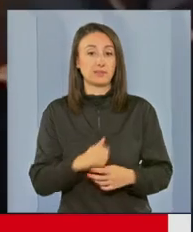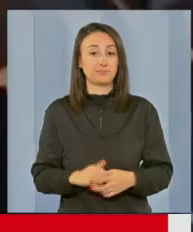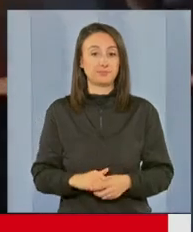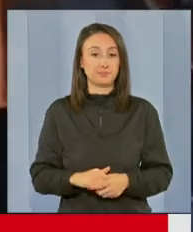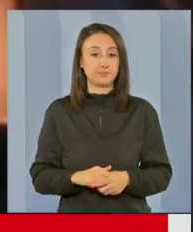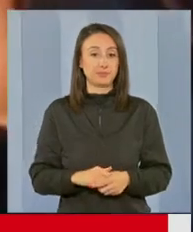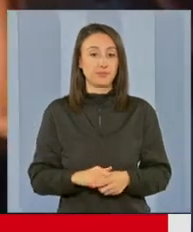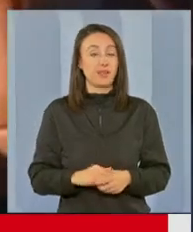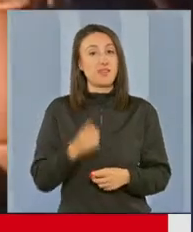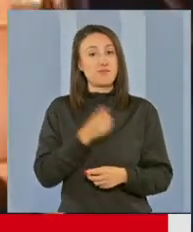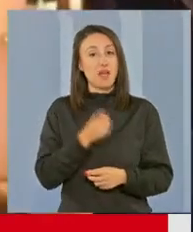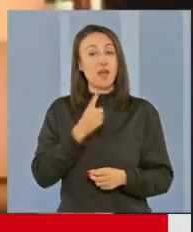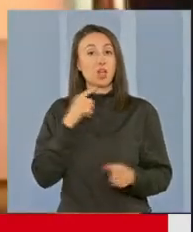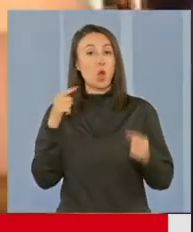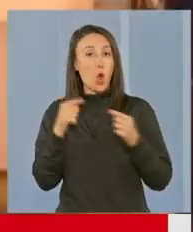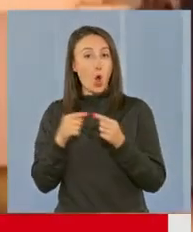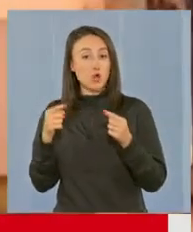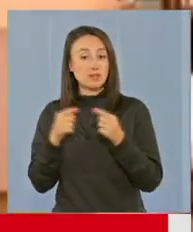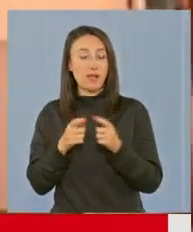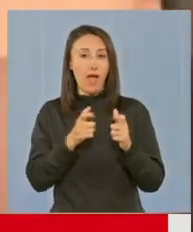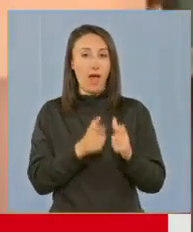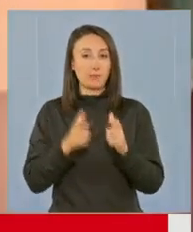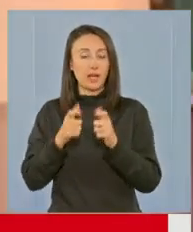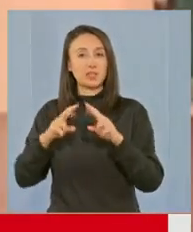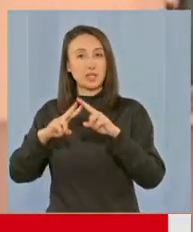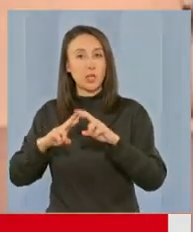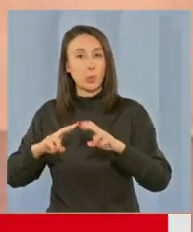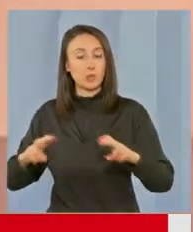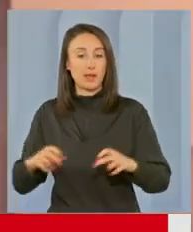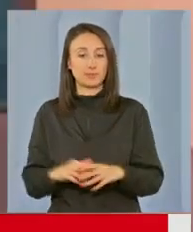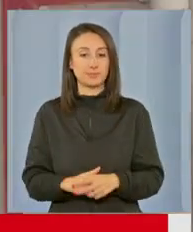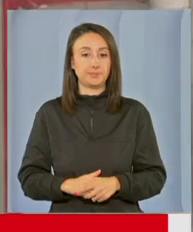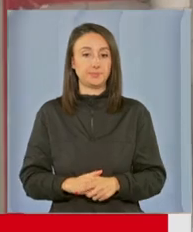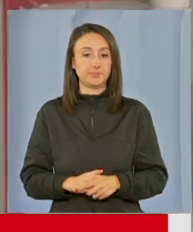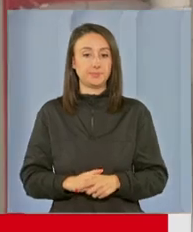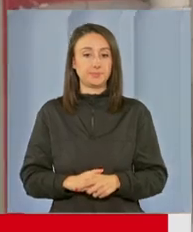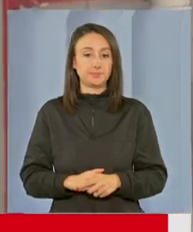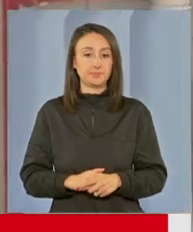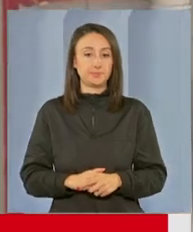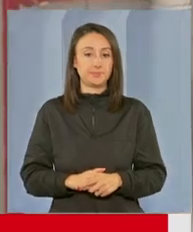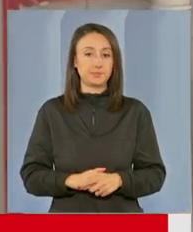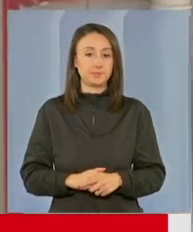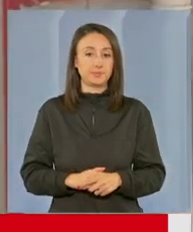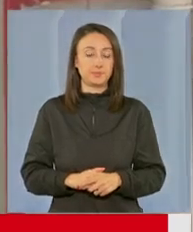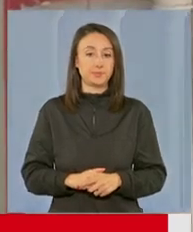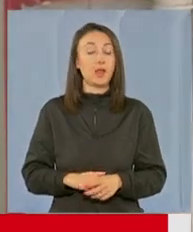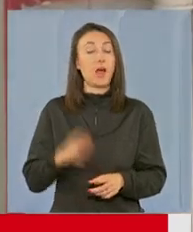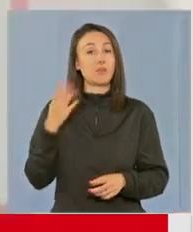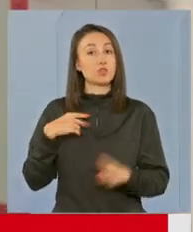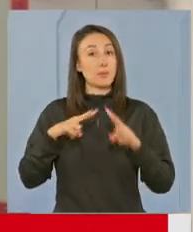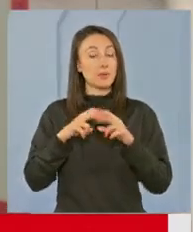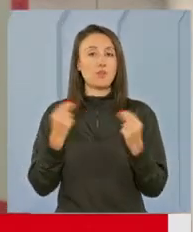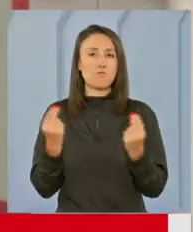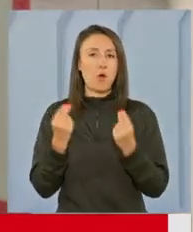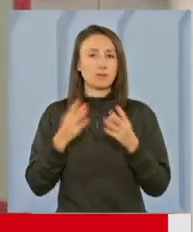Nelu Tătaru. Fiecare colțișor al cabinetului a fost luat la puricat de anchetatori. S-a făcut o percheziție foarte, foarte